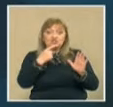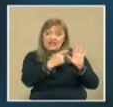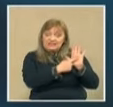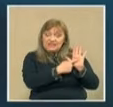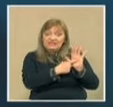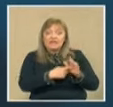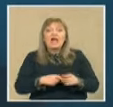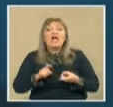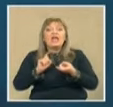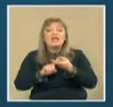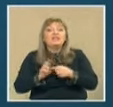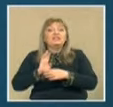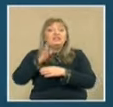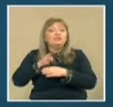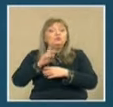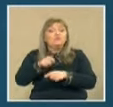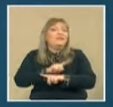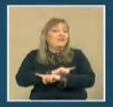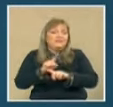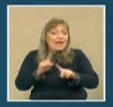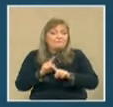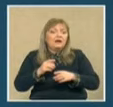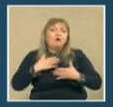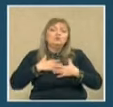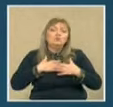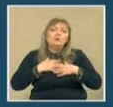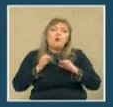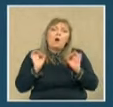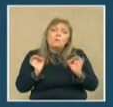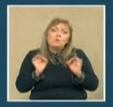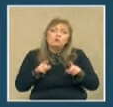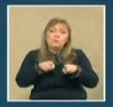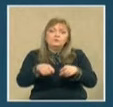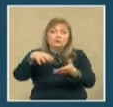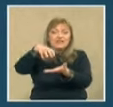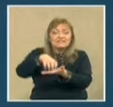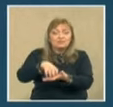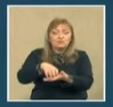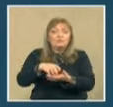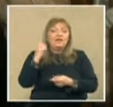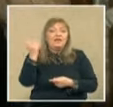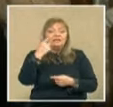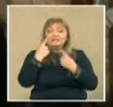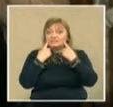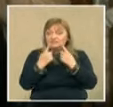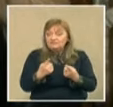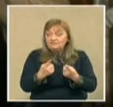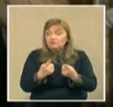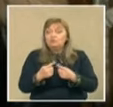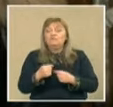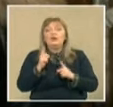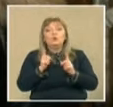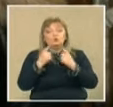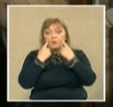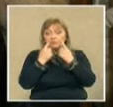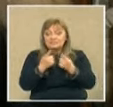в Черно море няма, но имаме китоподобни от тази група, като единствените екземпляри бозайници, които могат да